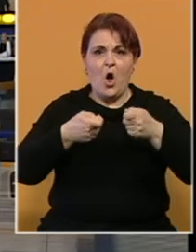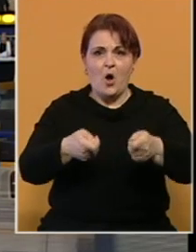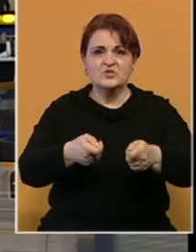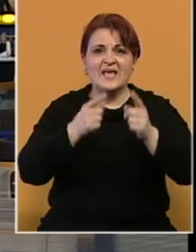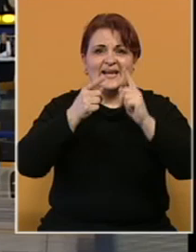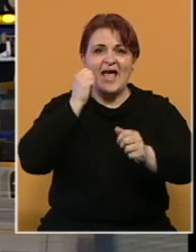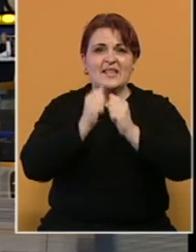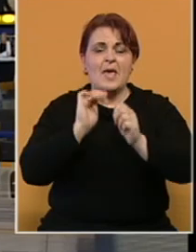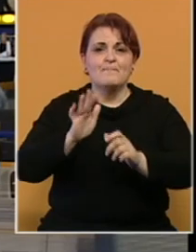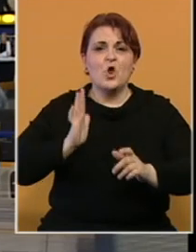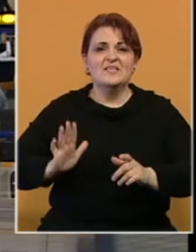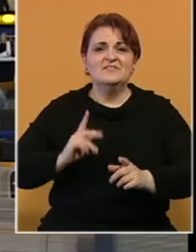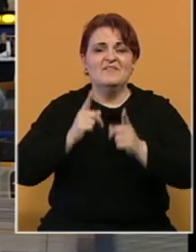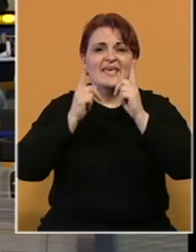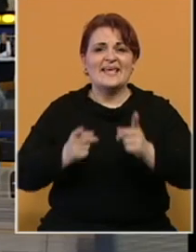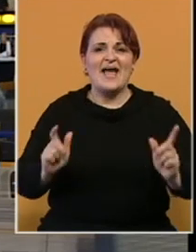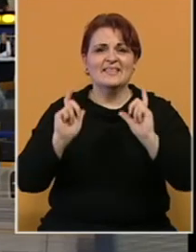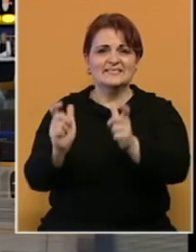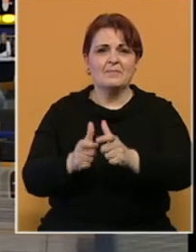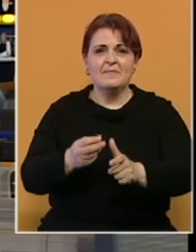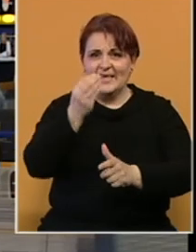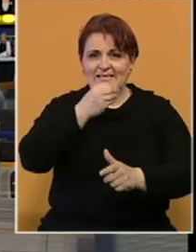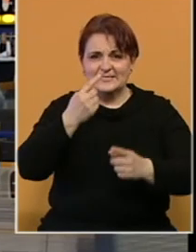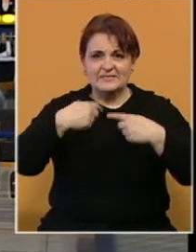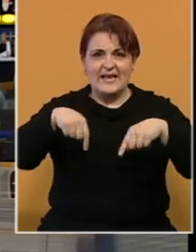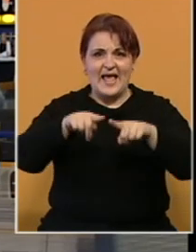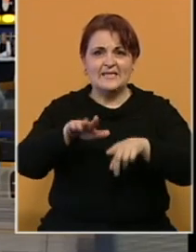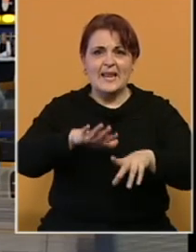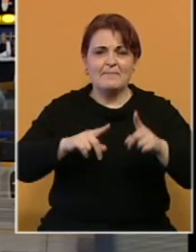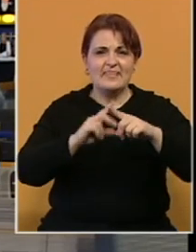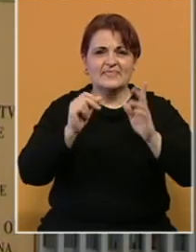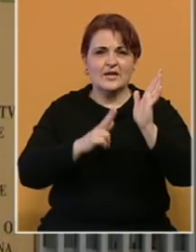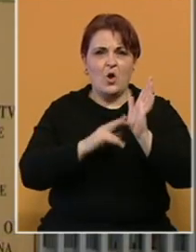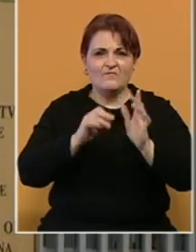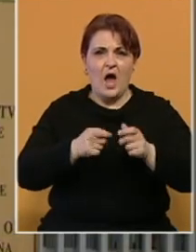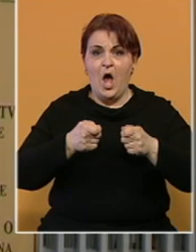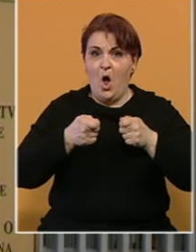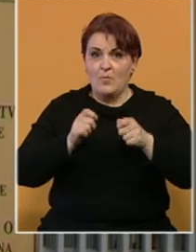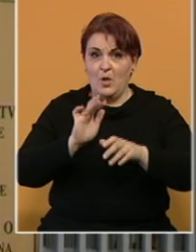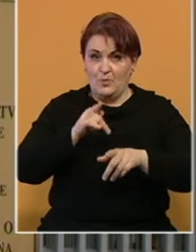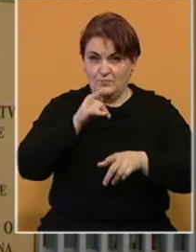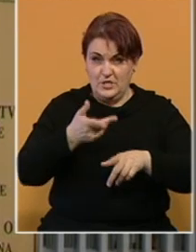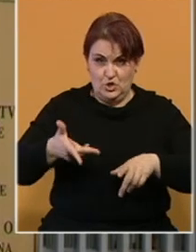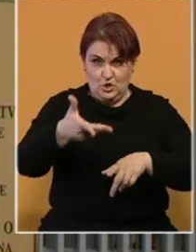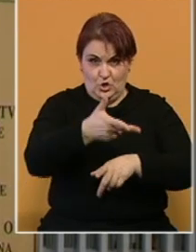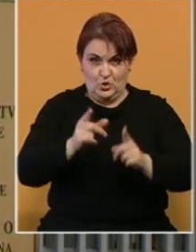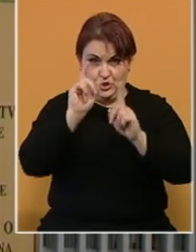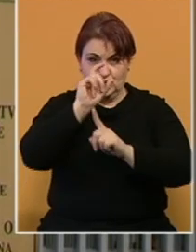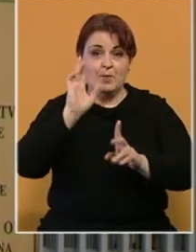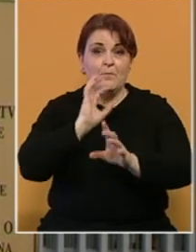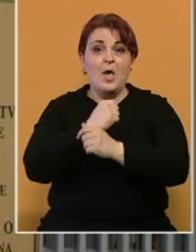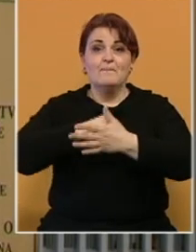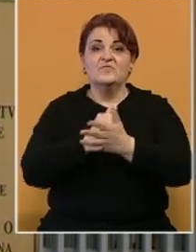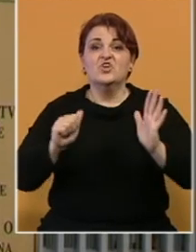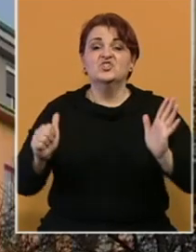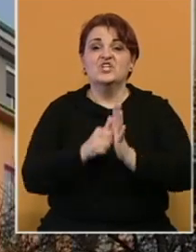optužnice za ratne zločine protiv civila i ratnih zarobljenika srpske nacionalnosti na području Trnova. Optužnicu protiv njih trojice je Sud Bosne i